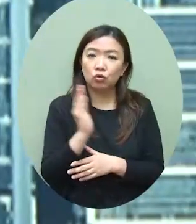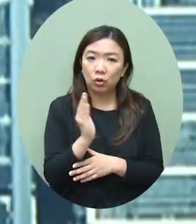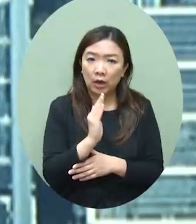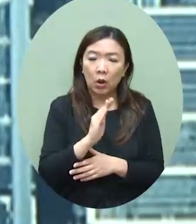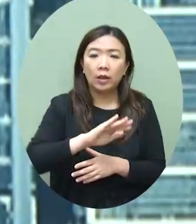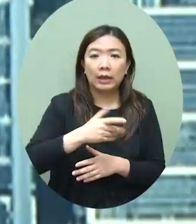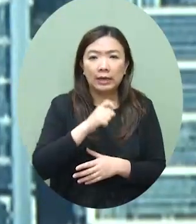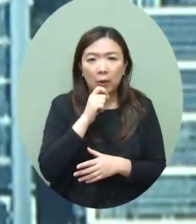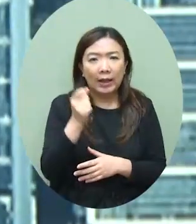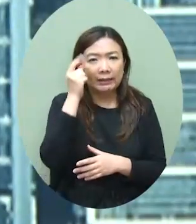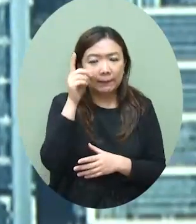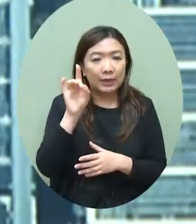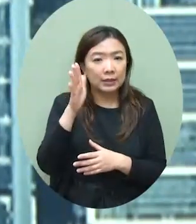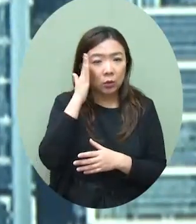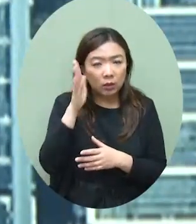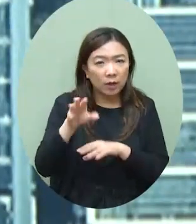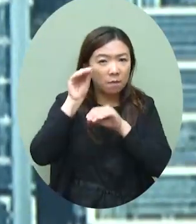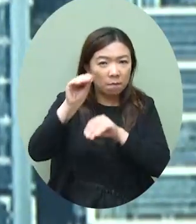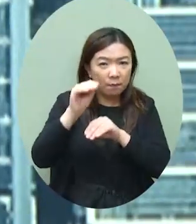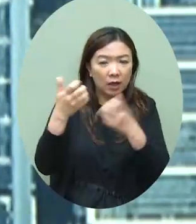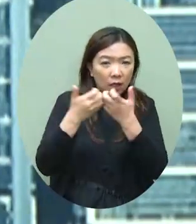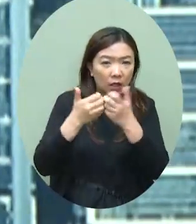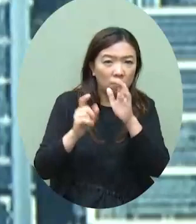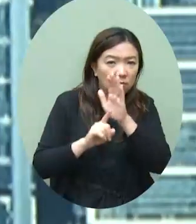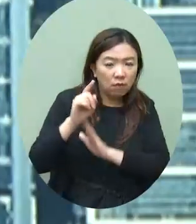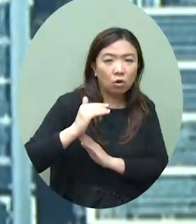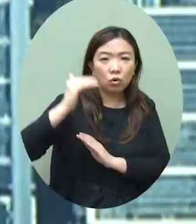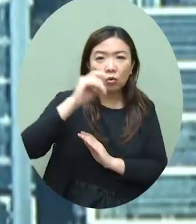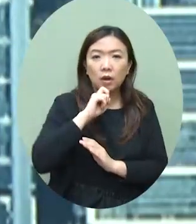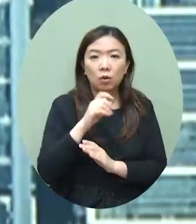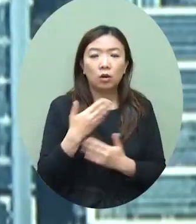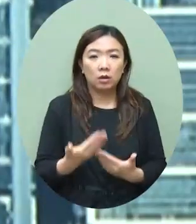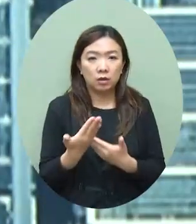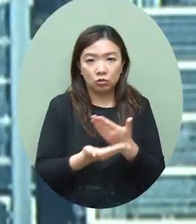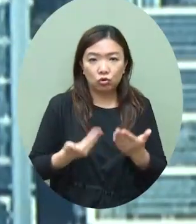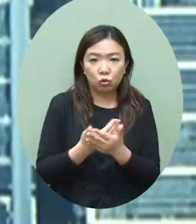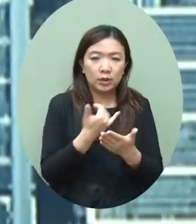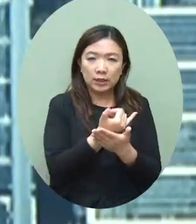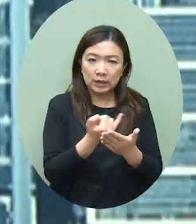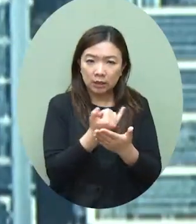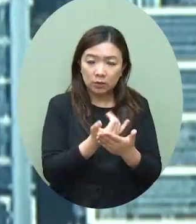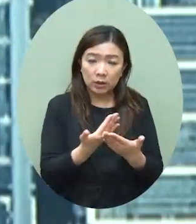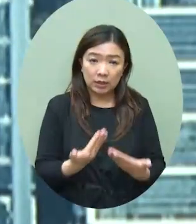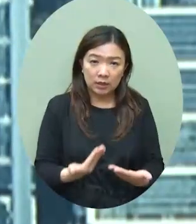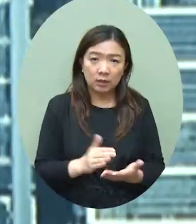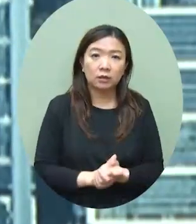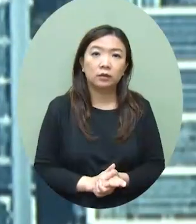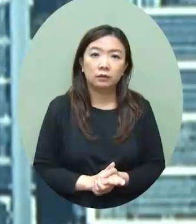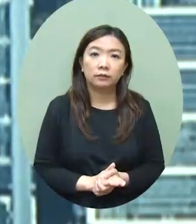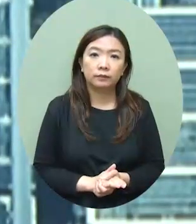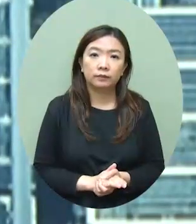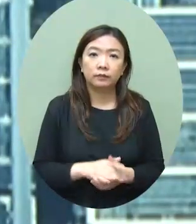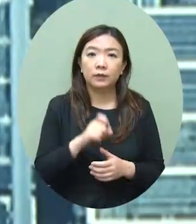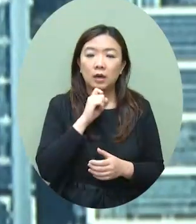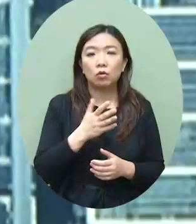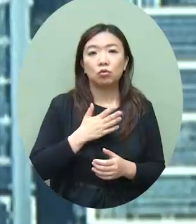預訂率比較高一啲嚇。咁所以我哋亦都重新檢視，我哋而家仲手頭有愛嚟預